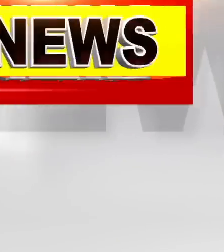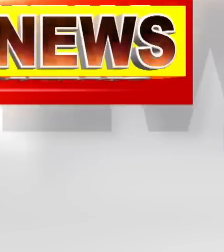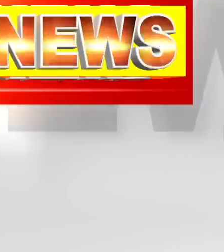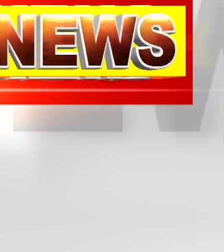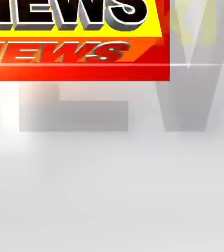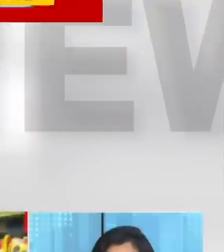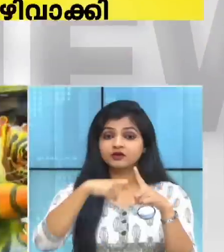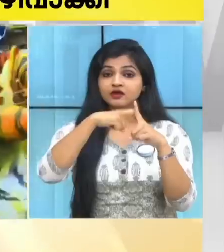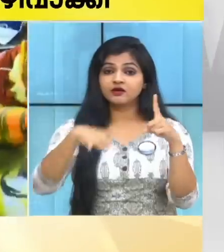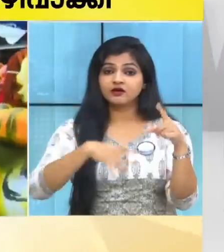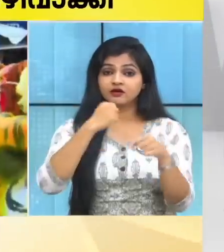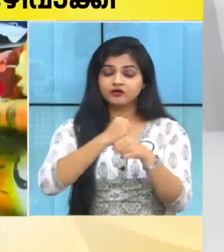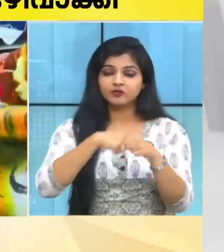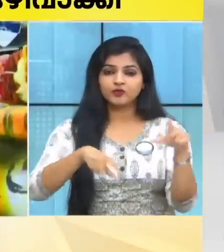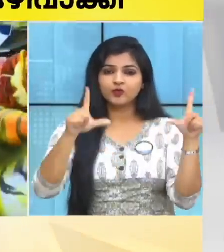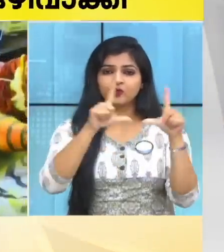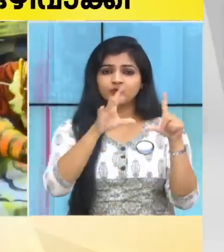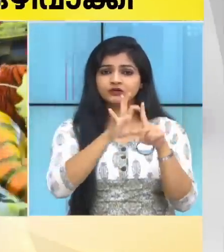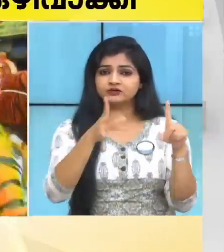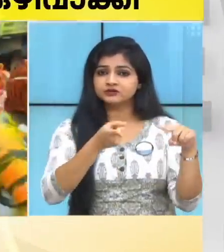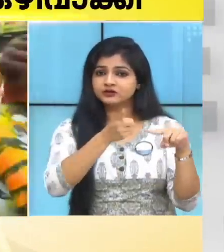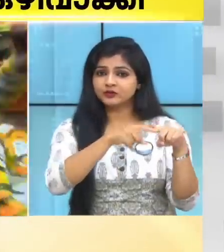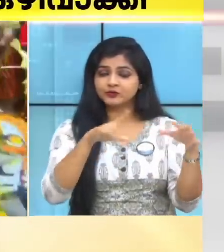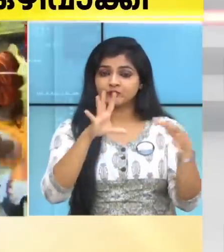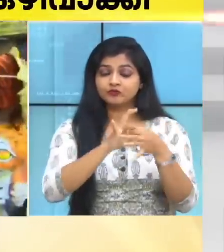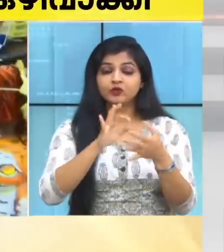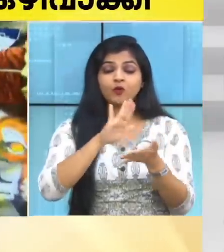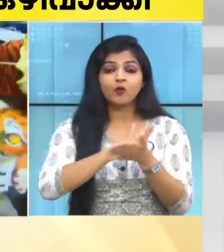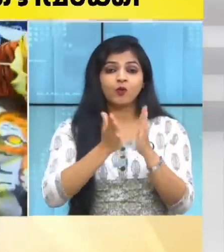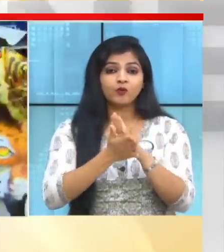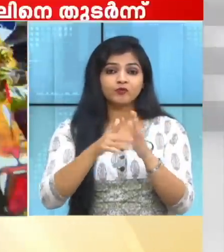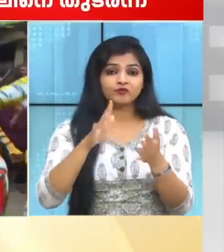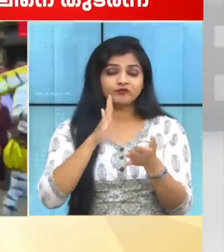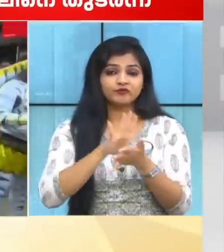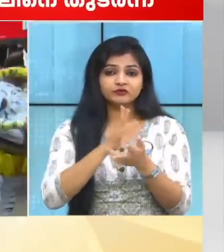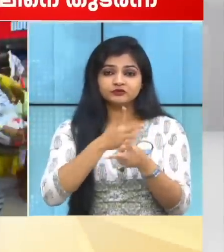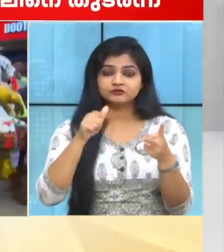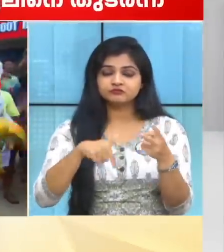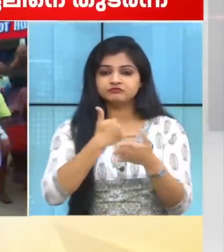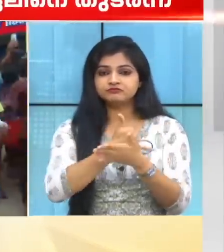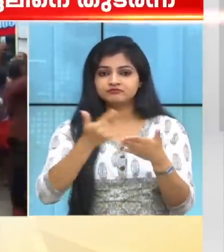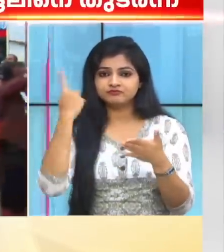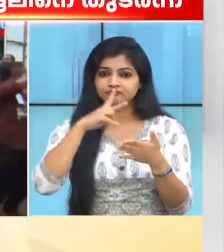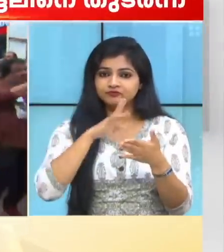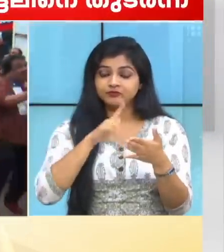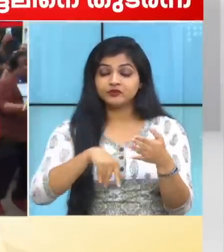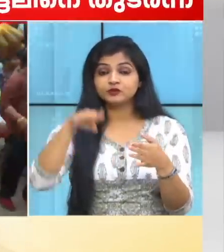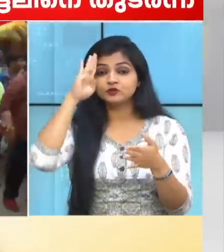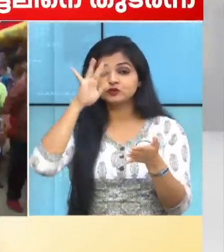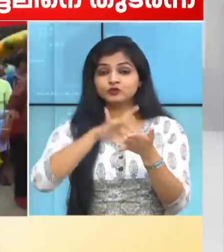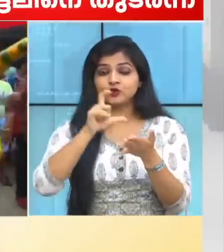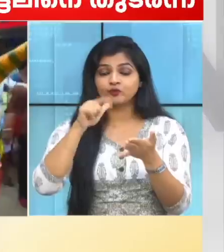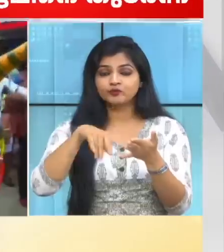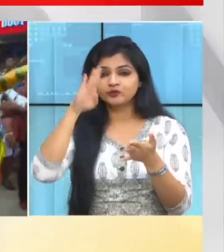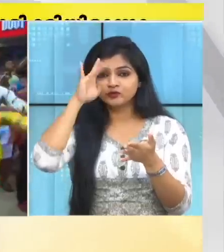സംസ്ഥാന സർക്കാർ അടക്കം വയനാട് ദുരന്തത്തിന്റെ പശ്ചാത്തലത്തിൽ ഓണാഘോഷങ്ങൾ റദ്ദ് ചെയ്തതിന് തൊട്ടു പിന്നാലെയാണ് ഇപ്പോൾ തൃശൂർ കോർപ്പറേഷനും തൃശൂർ